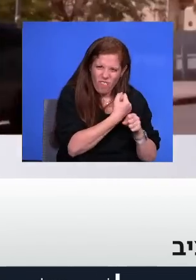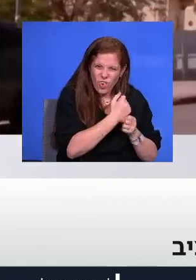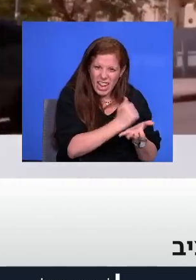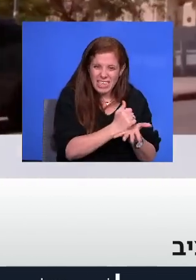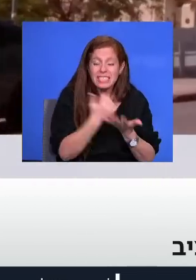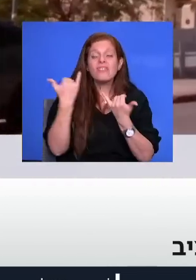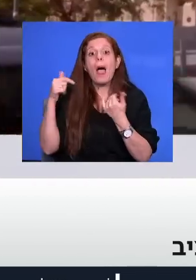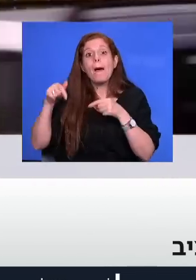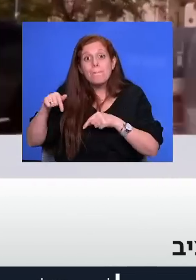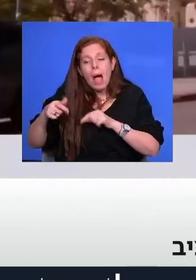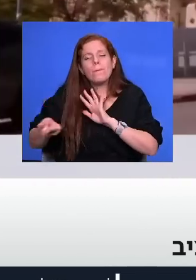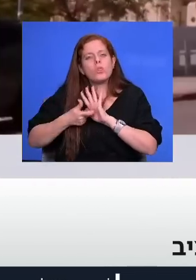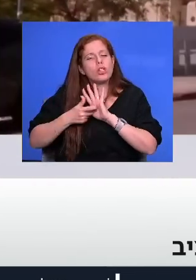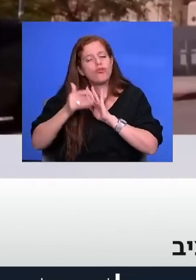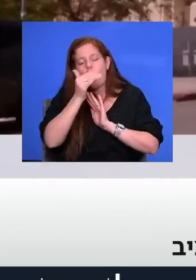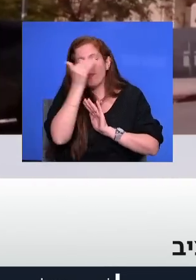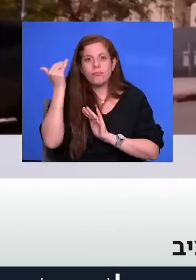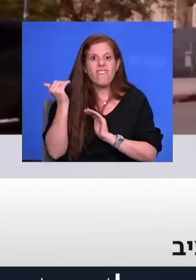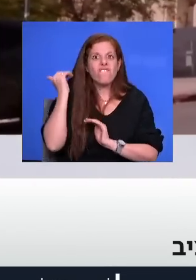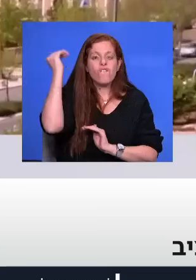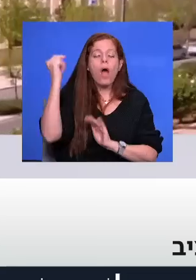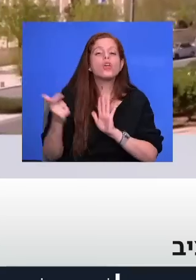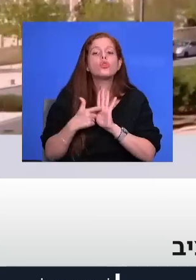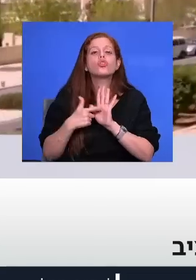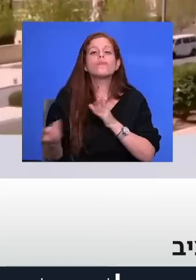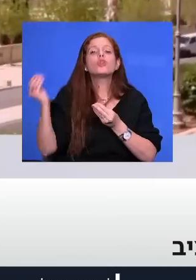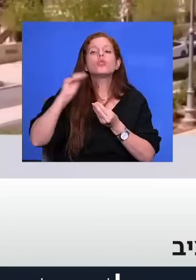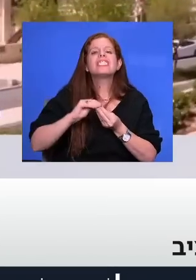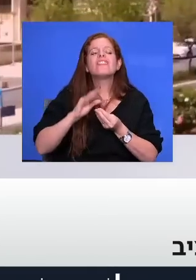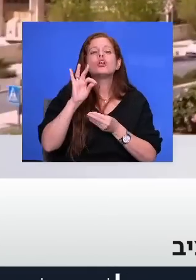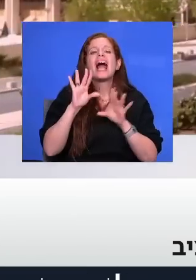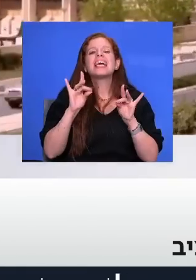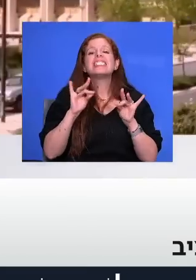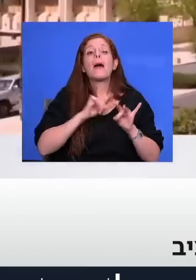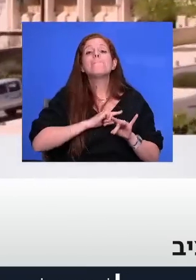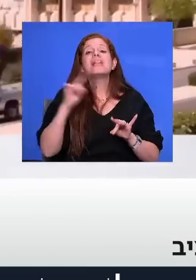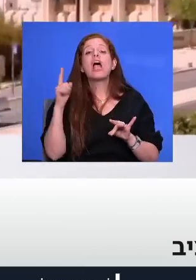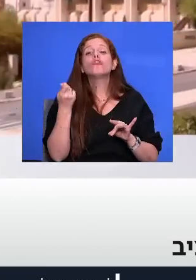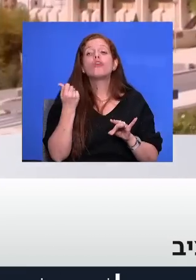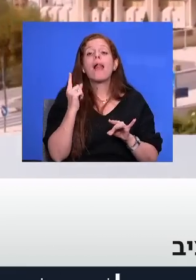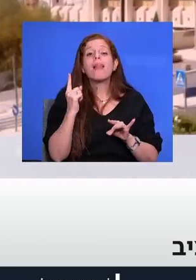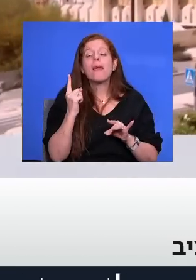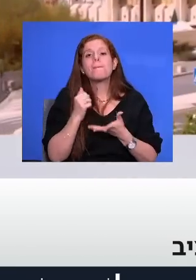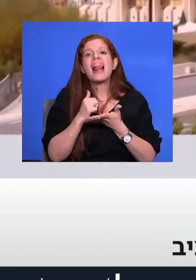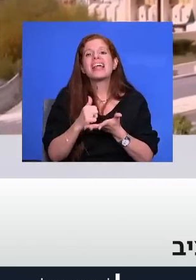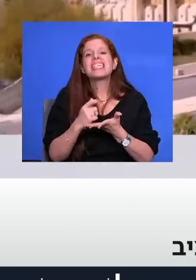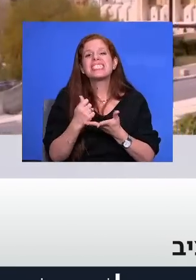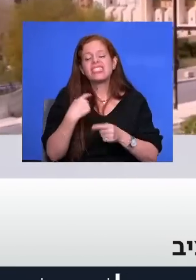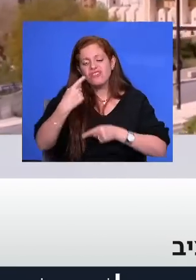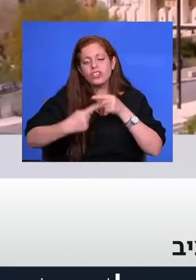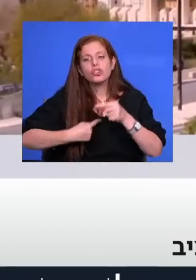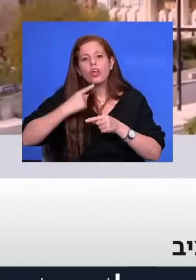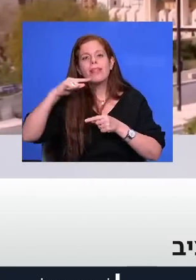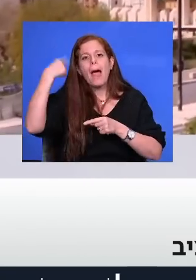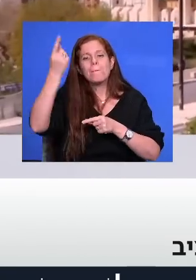גבוהה במיוחד. גורמי הביטחון מיכל דורשים תוספת תקציב של 10 מיליארד שקלים לתקציב השנה הבאה. גם